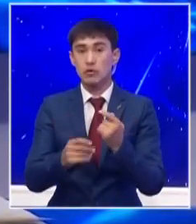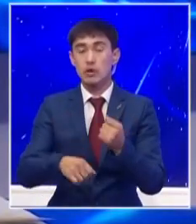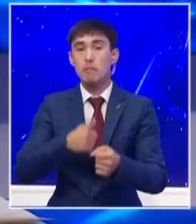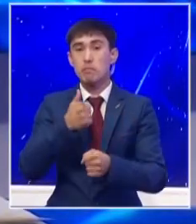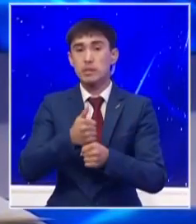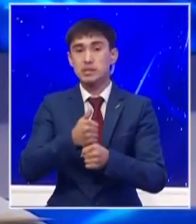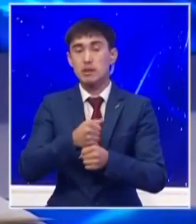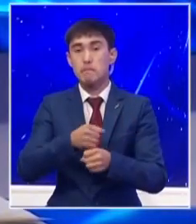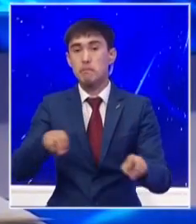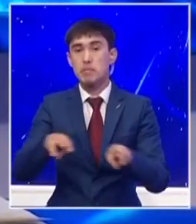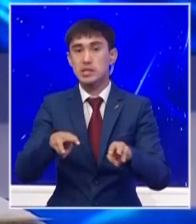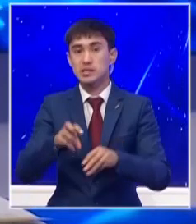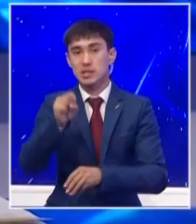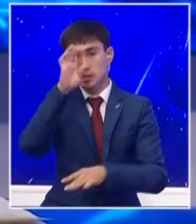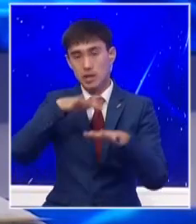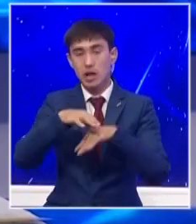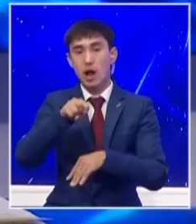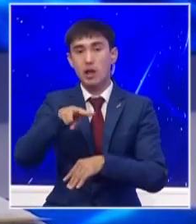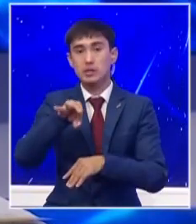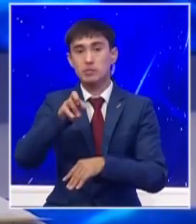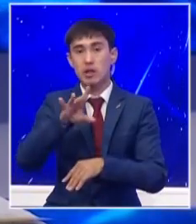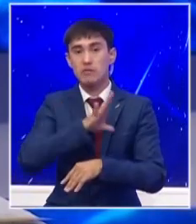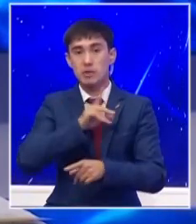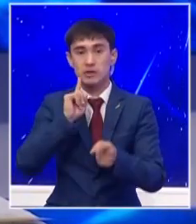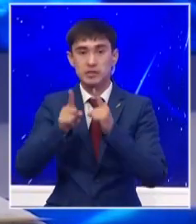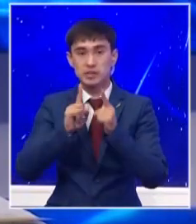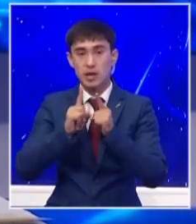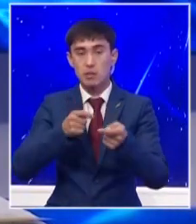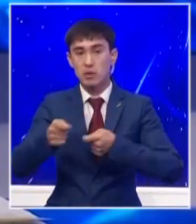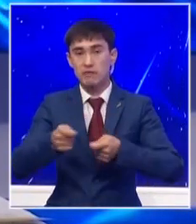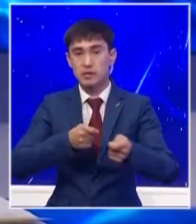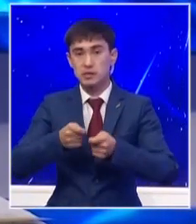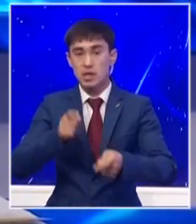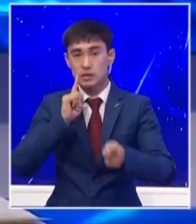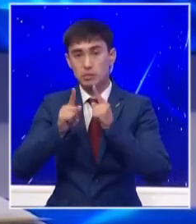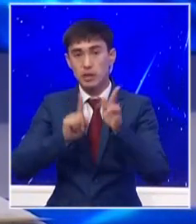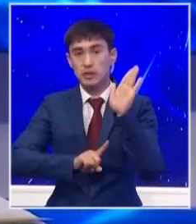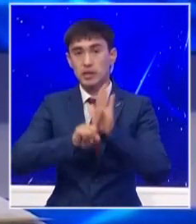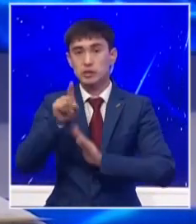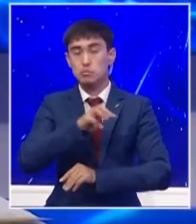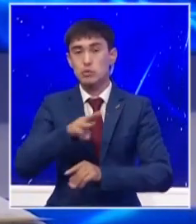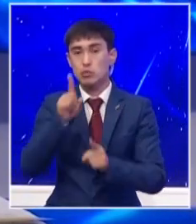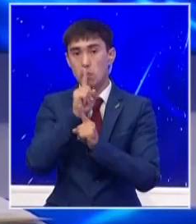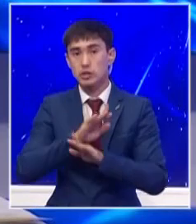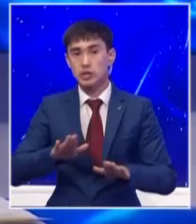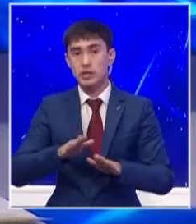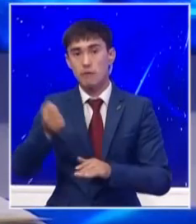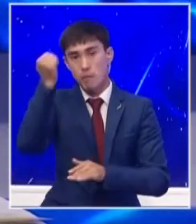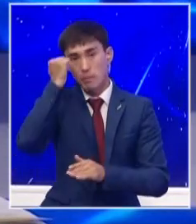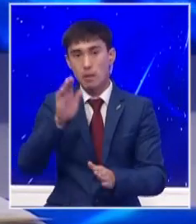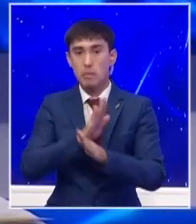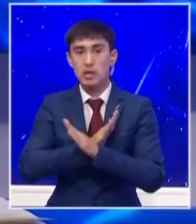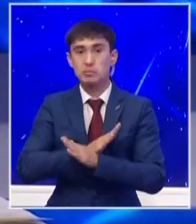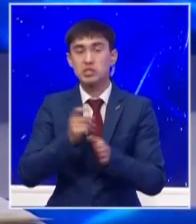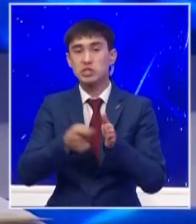под председательством премьер-министра страны Алихана Смаилова состоялось заседание правительства. Собрание началось с минуты молчания в